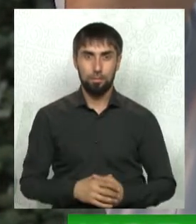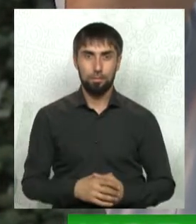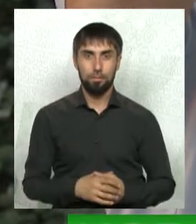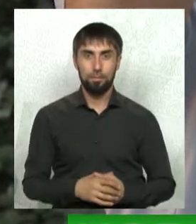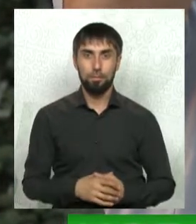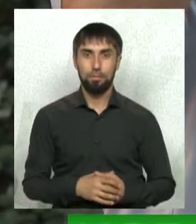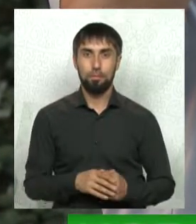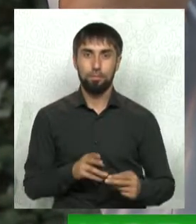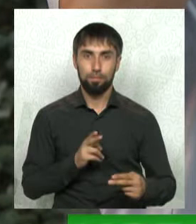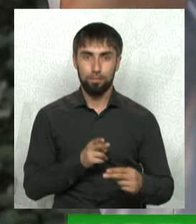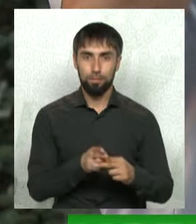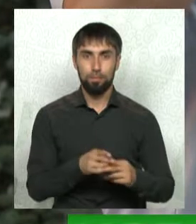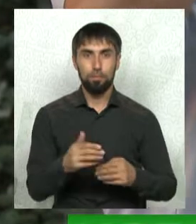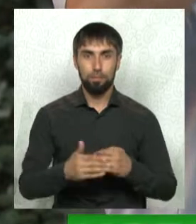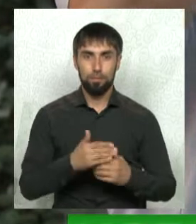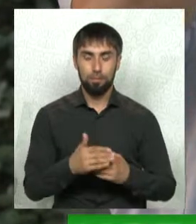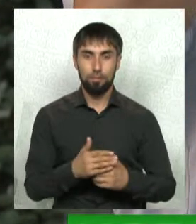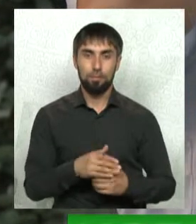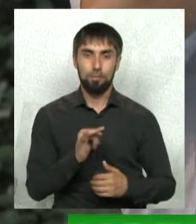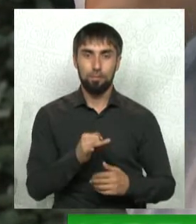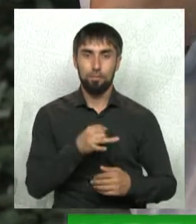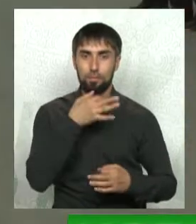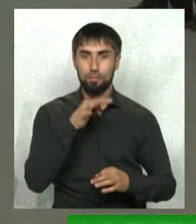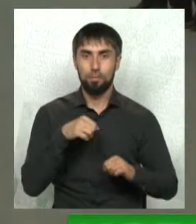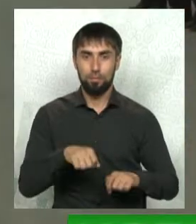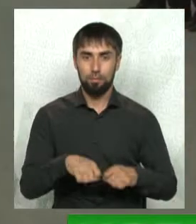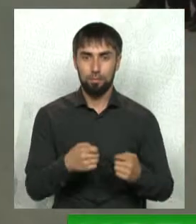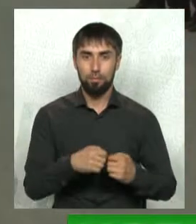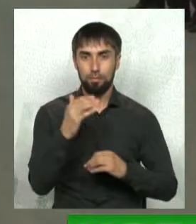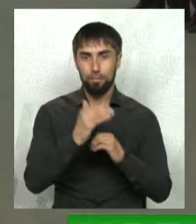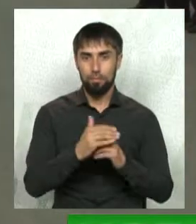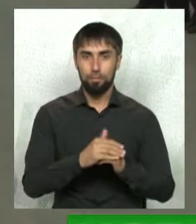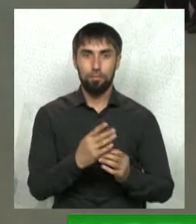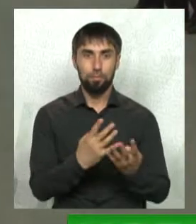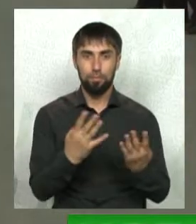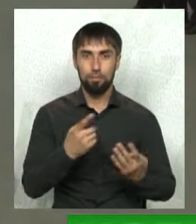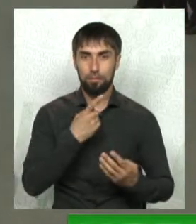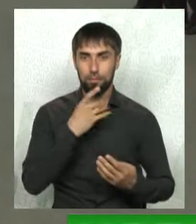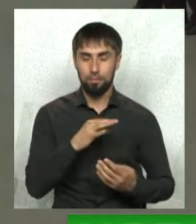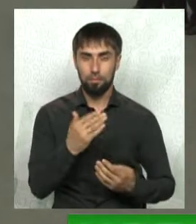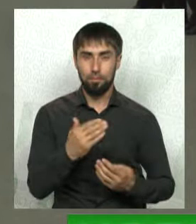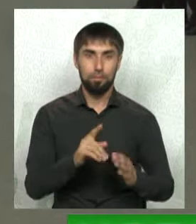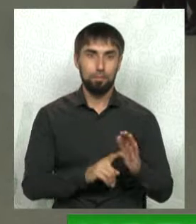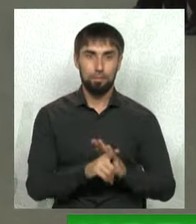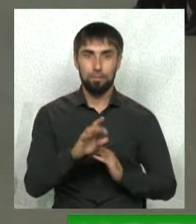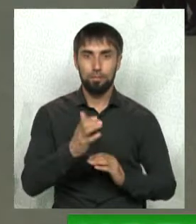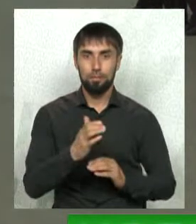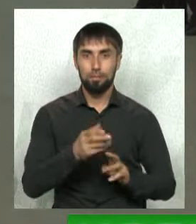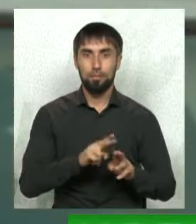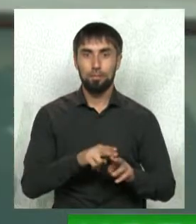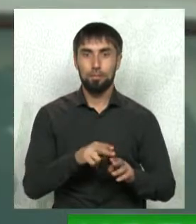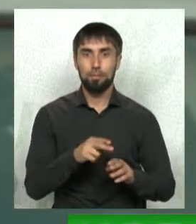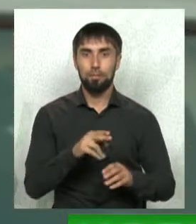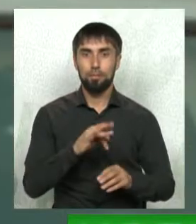– пресечение, предупреждение любых правонарушений. Вечернее построение сотрудников полиции начинается с инструктажа